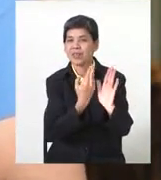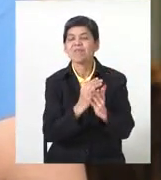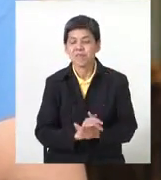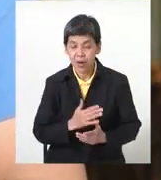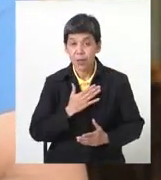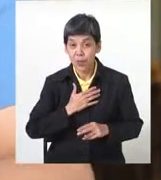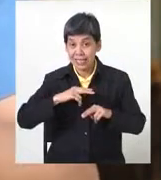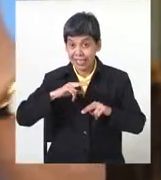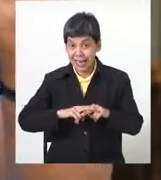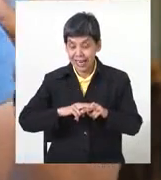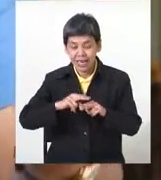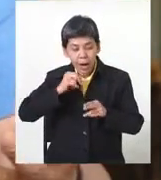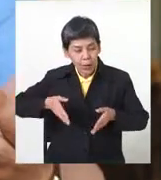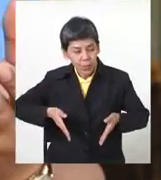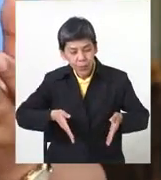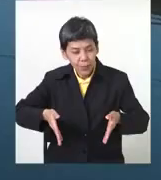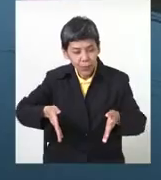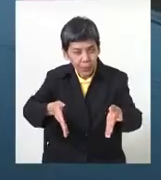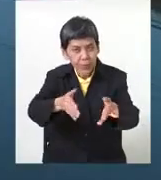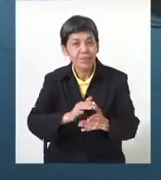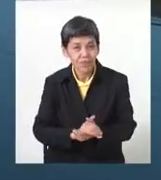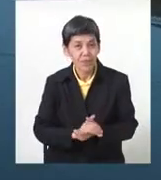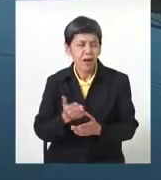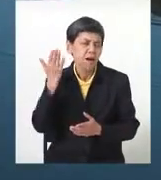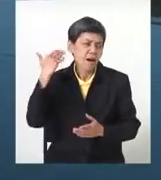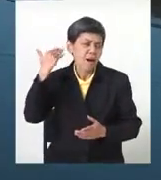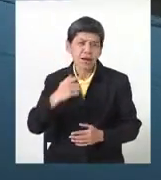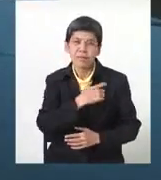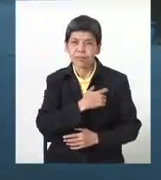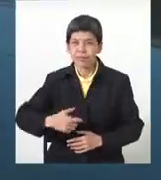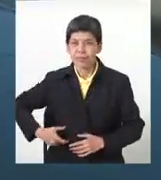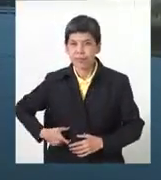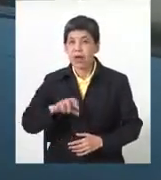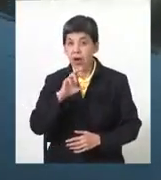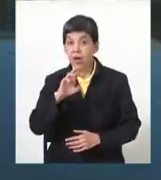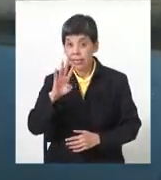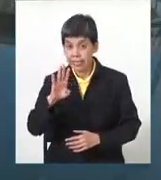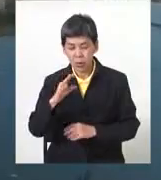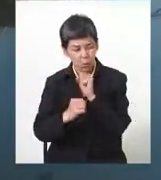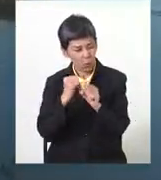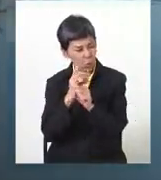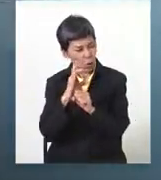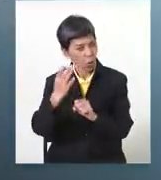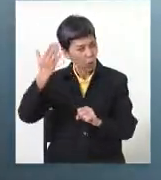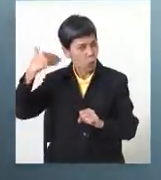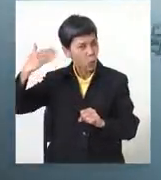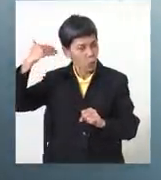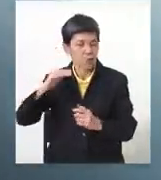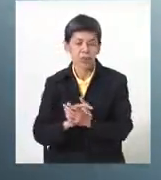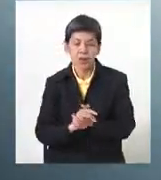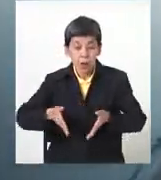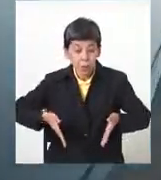ราชบุรีผมนั่งอยู่ริมคลองซึ่งย้อนไปตั้งแต่สมัยรัชกาลที่ 4นะ 100กว่าปีที่ผ่าน